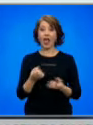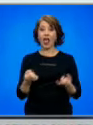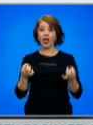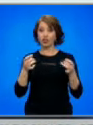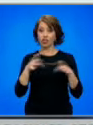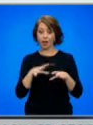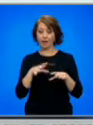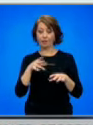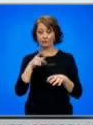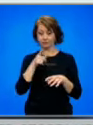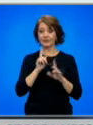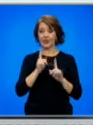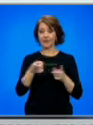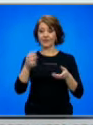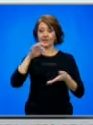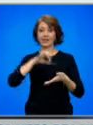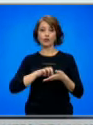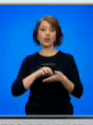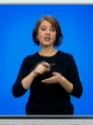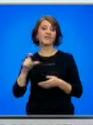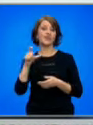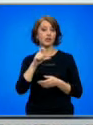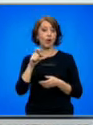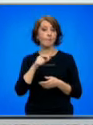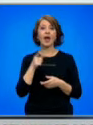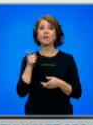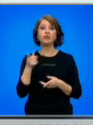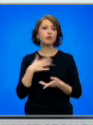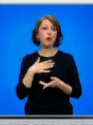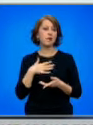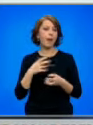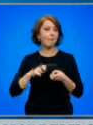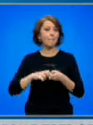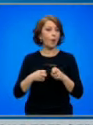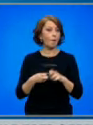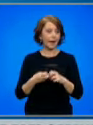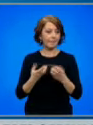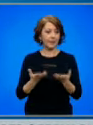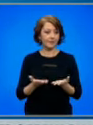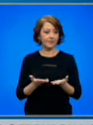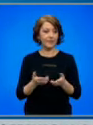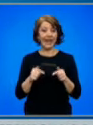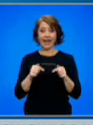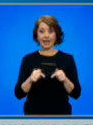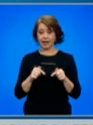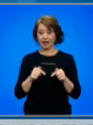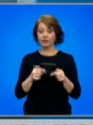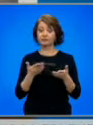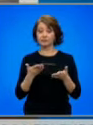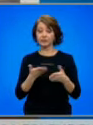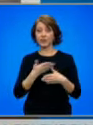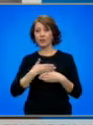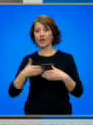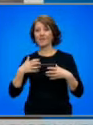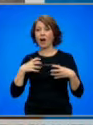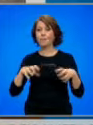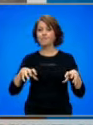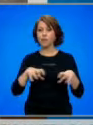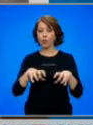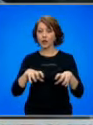като той има нерешени проблеми с България. Той желая членство на Скопие в Европейския съюз. На този фон продължава блокажа в работата